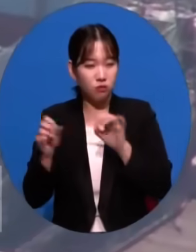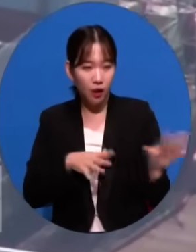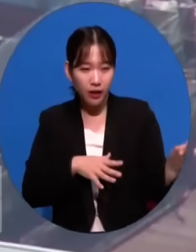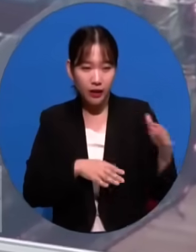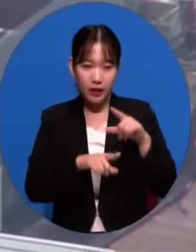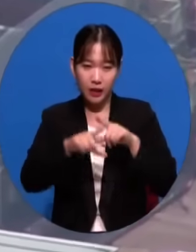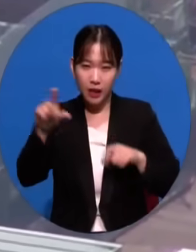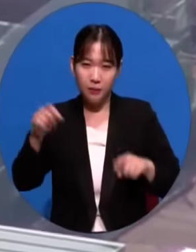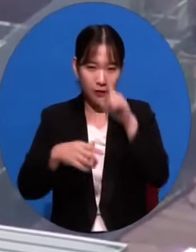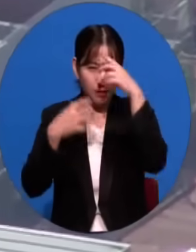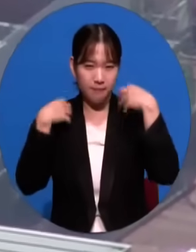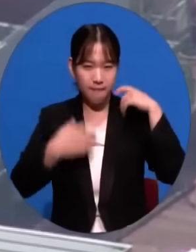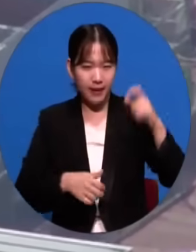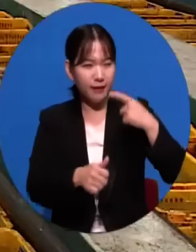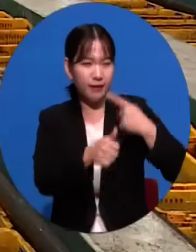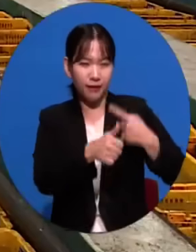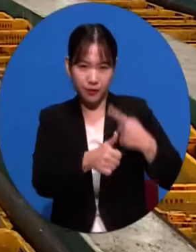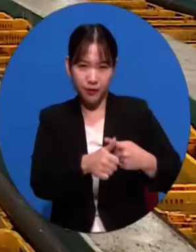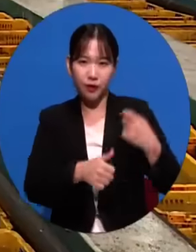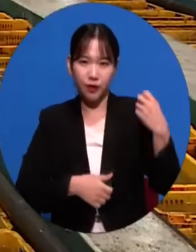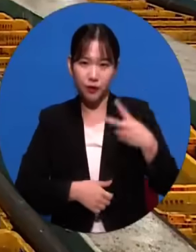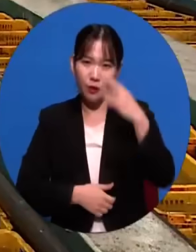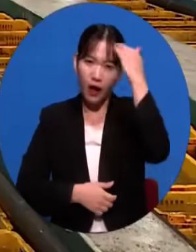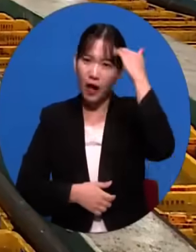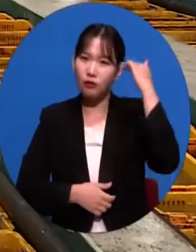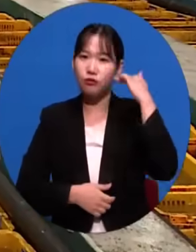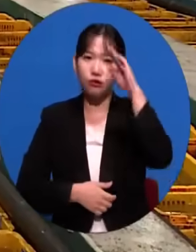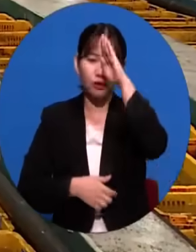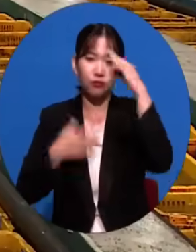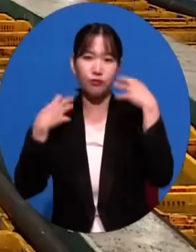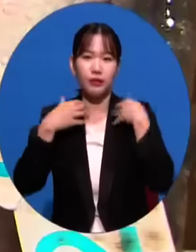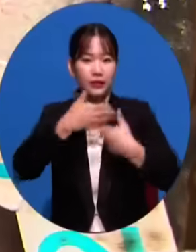일본 정부를 강력히 규탄하는 한편 우리 정부의